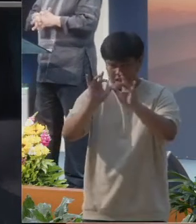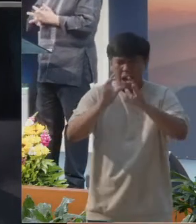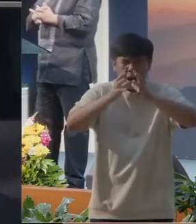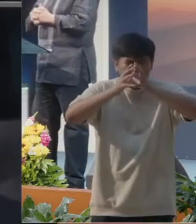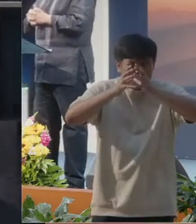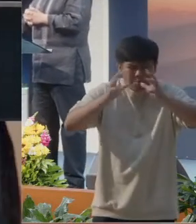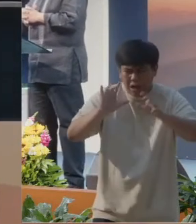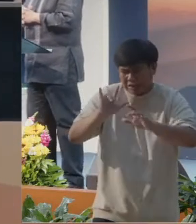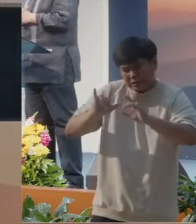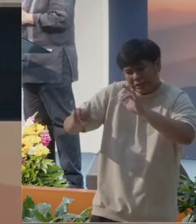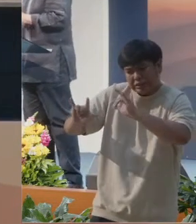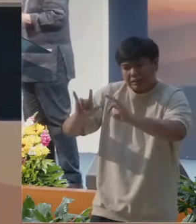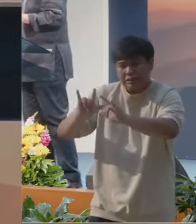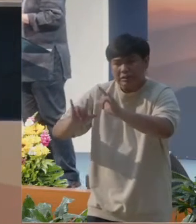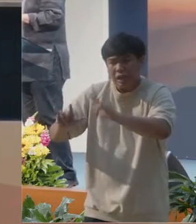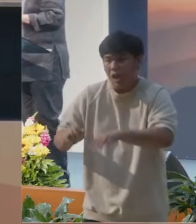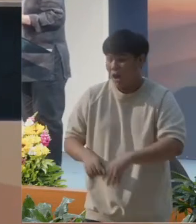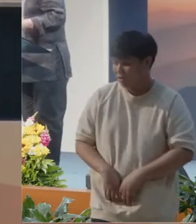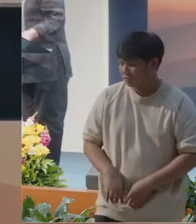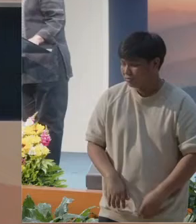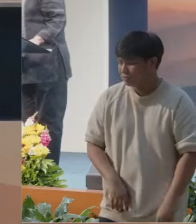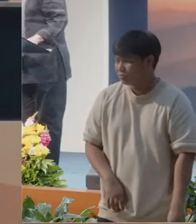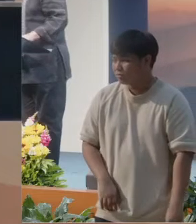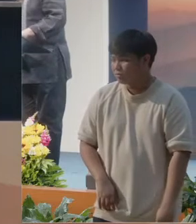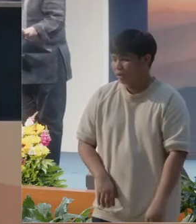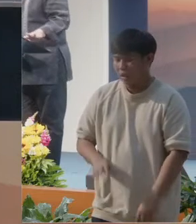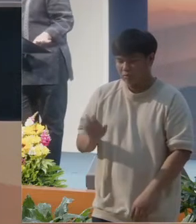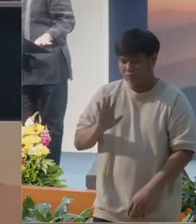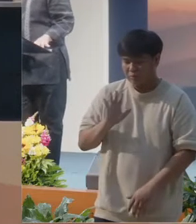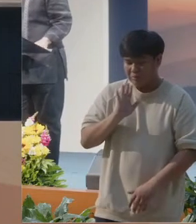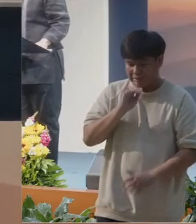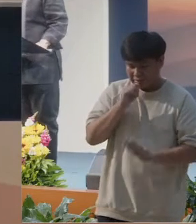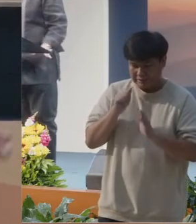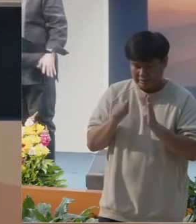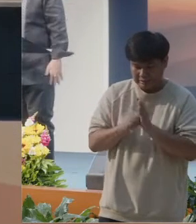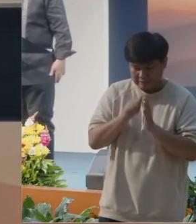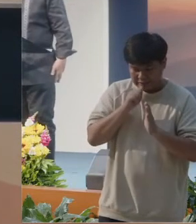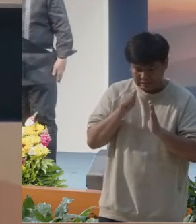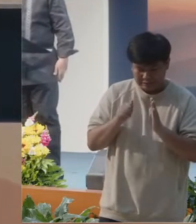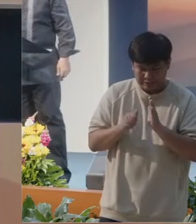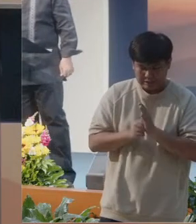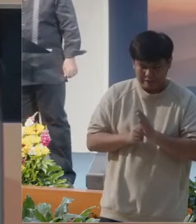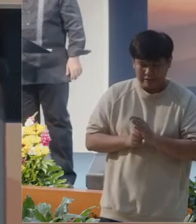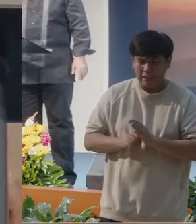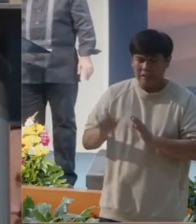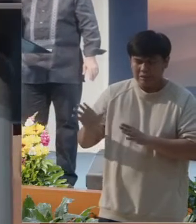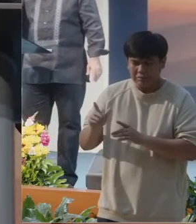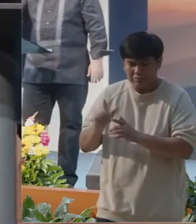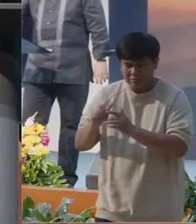sobrang pagmamahal natin sa isa't isa, huwag mo na lang banggitin. Huwag na natin mawawala rin yan.